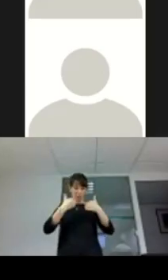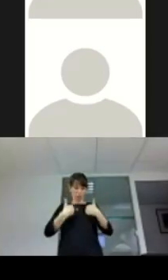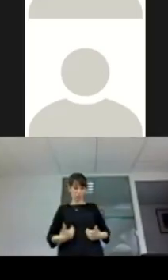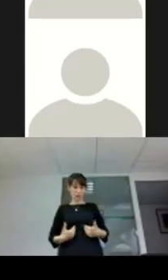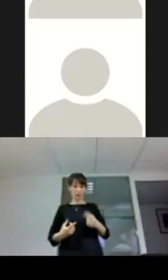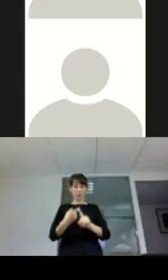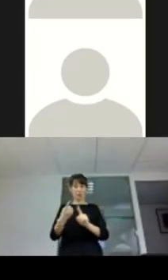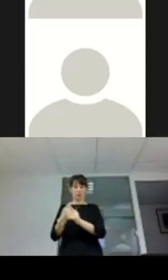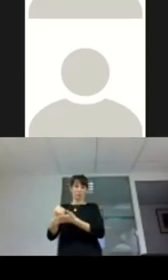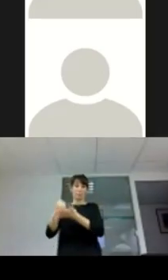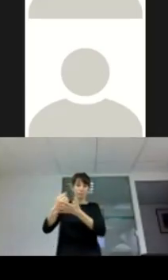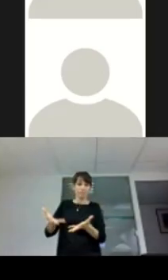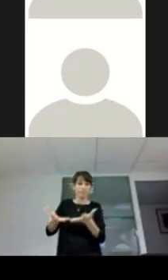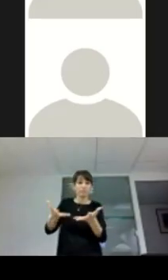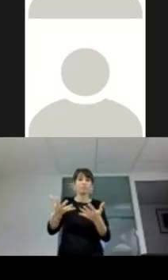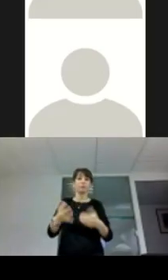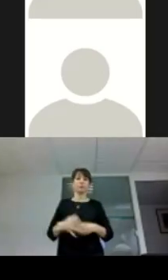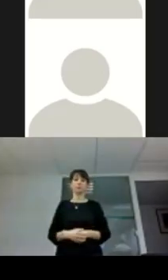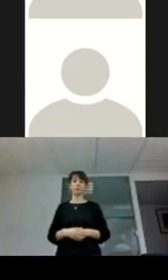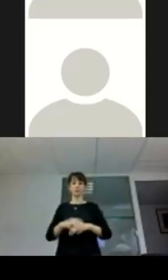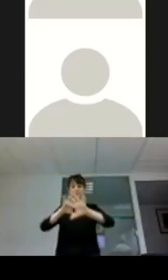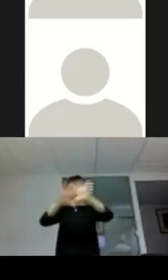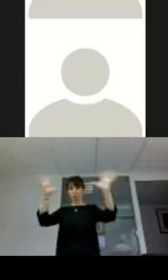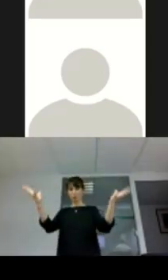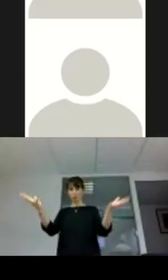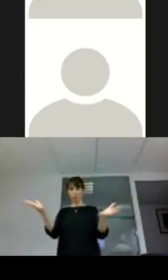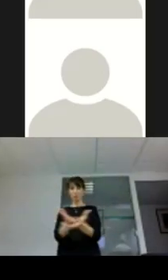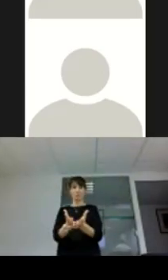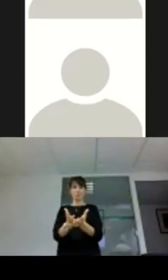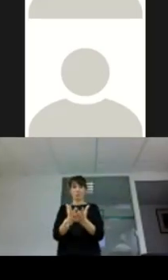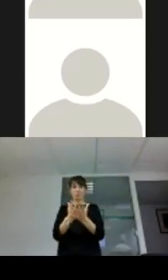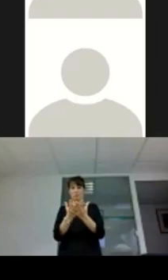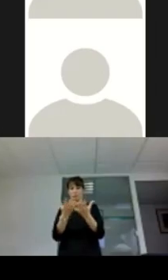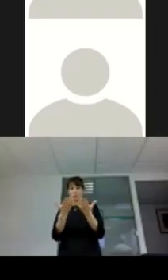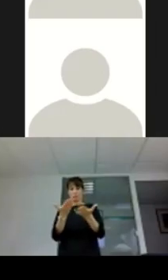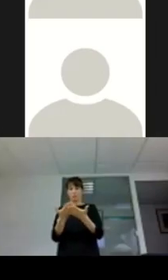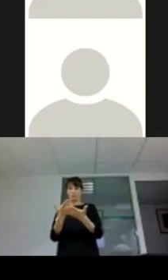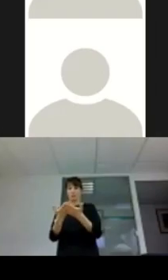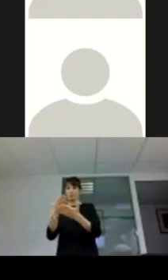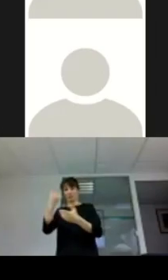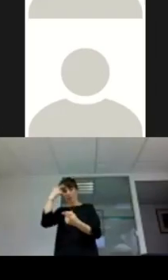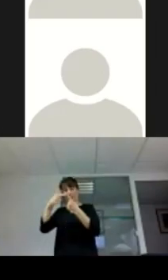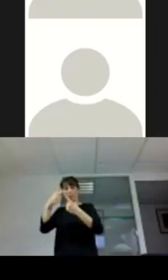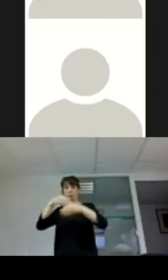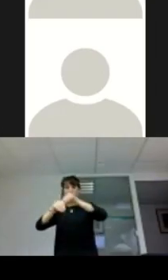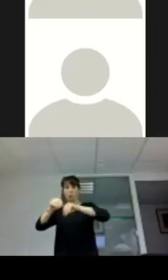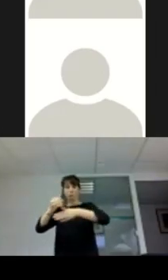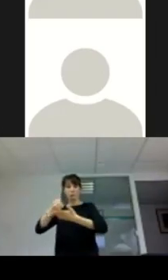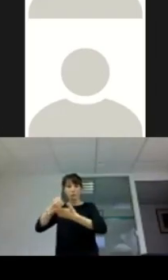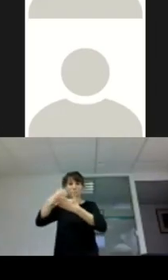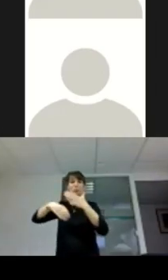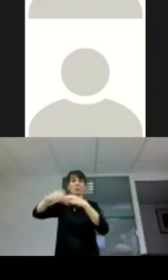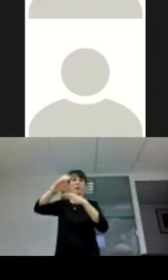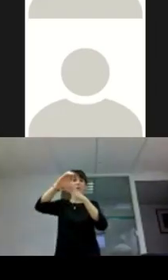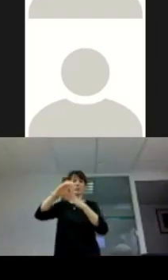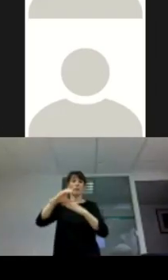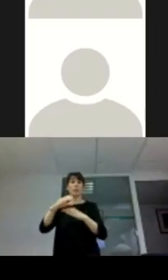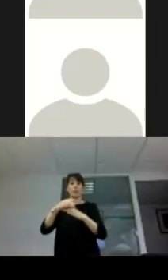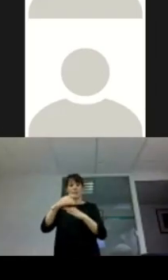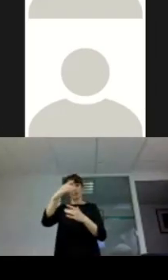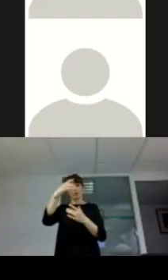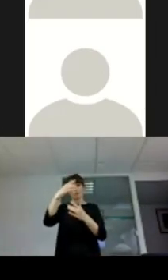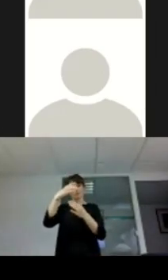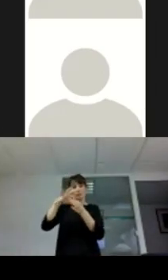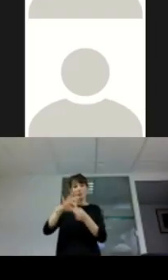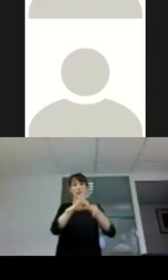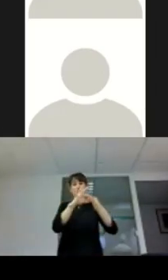son couple et par rapport à soi-même. Voilà un peu comment se déplient les soins oncologiques